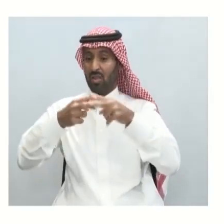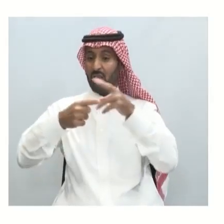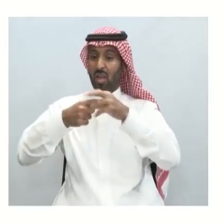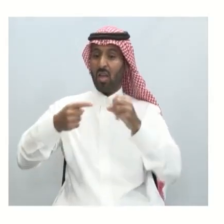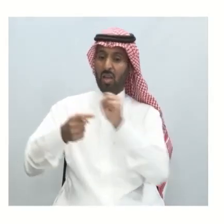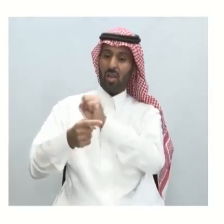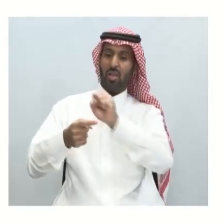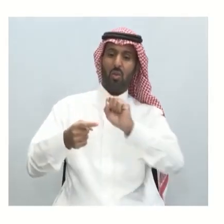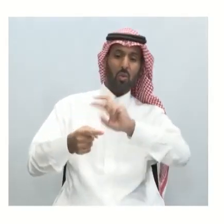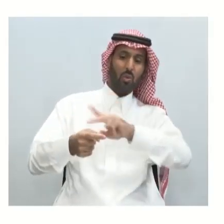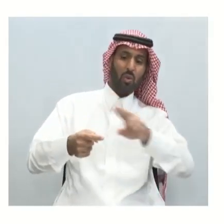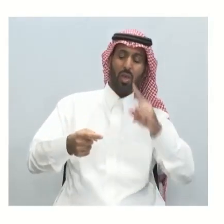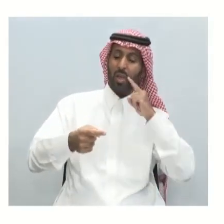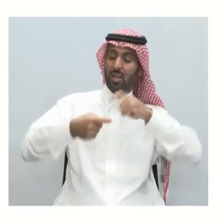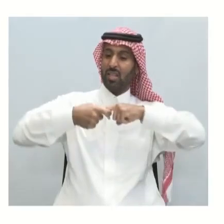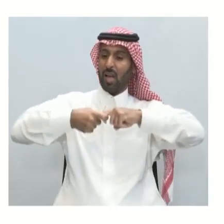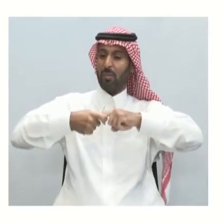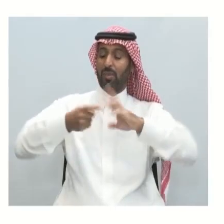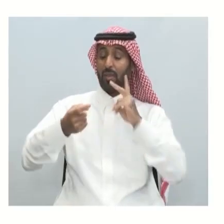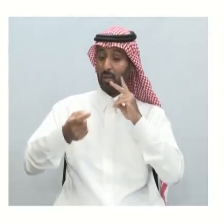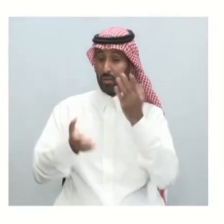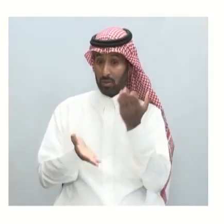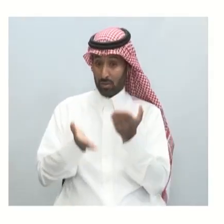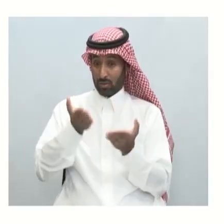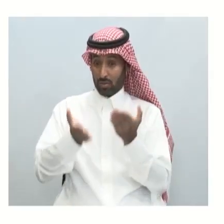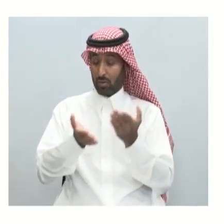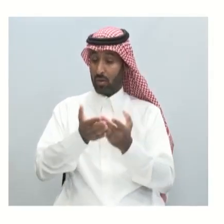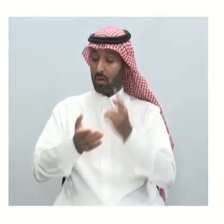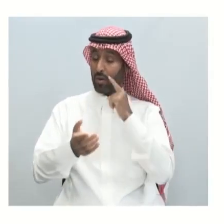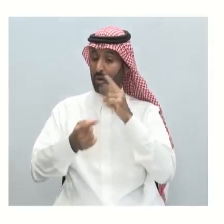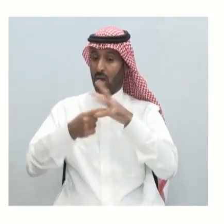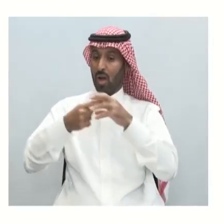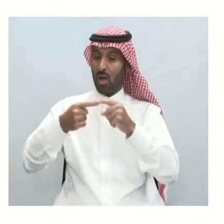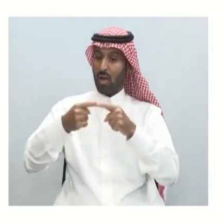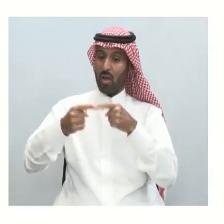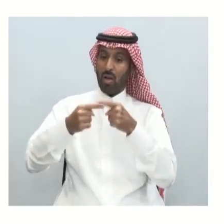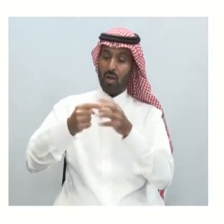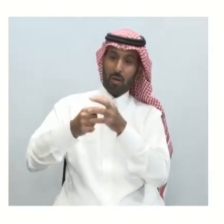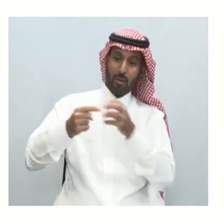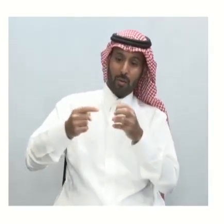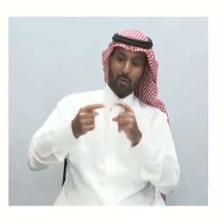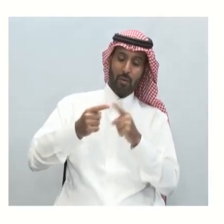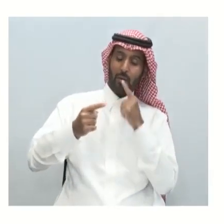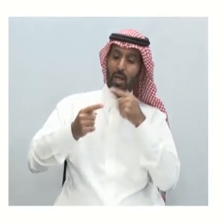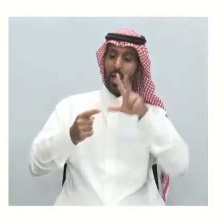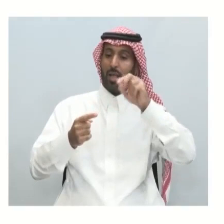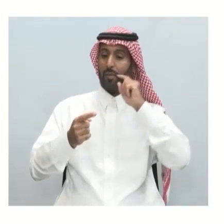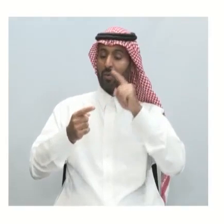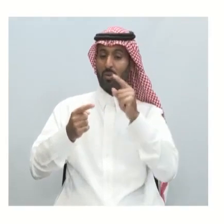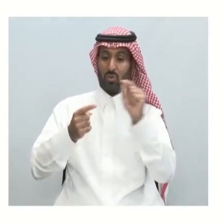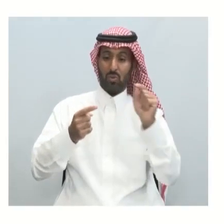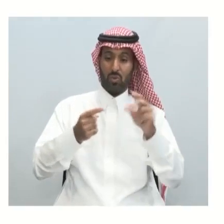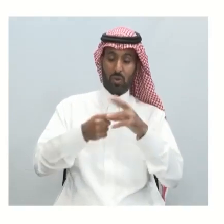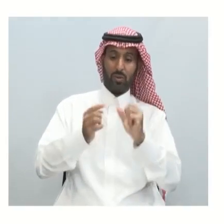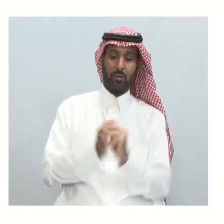لتحديد نوع الرابطه نقارن بين الروابط التساهميه القطبيه وغير القطبيه والجزيئات القطبيه